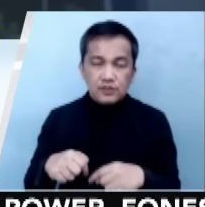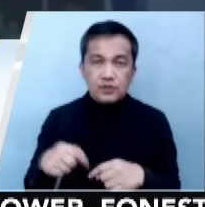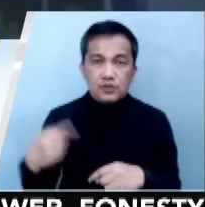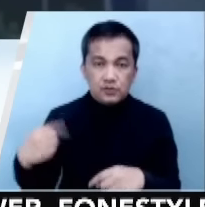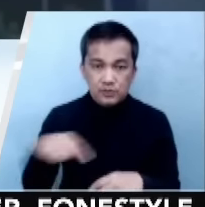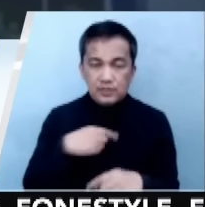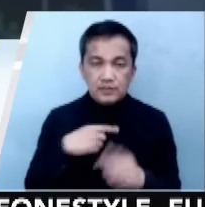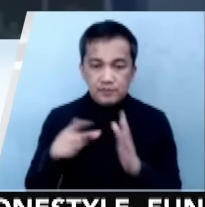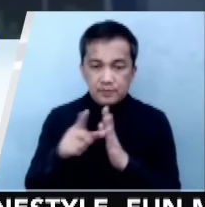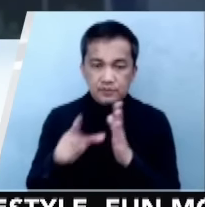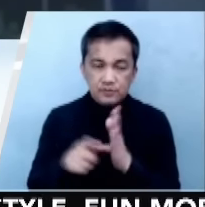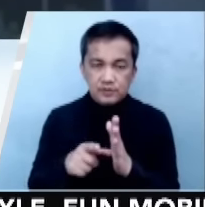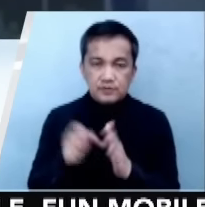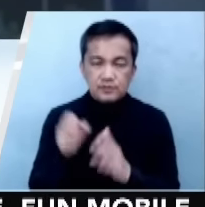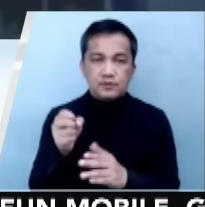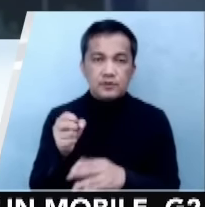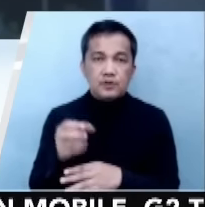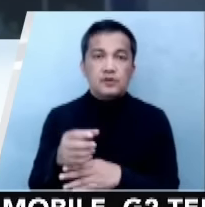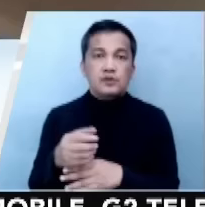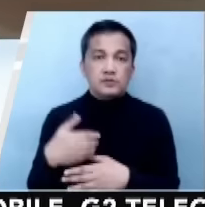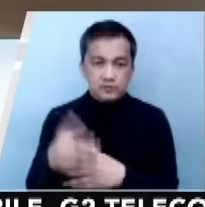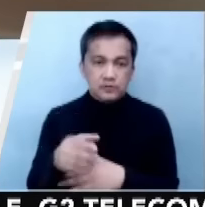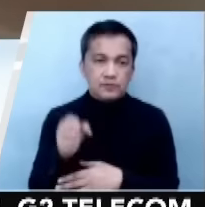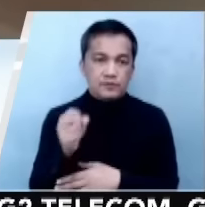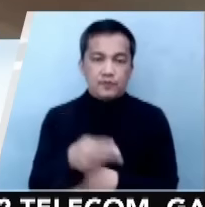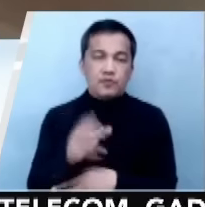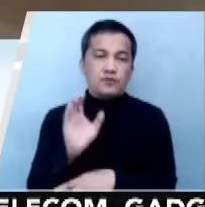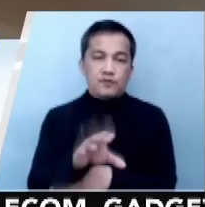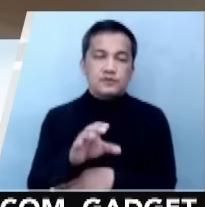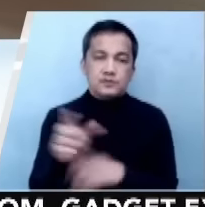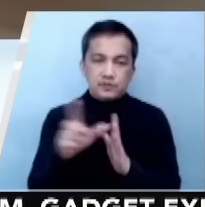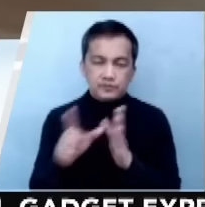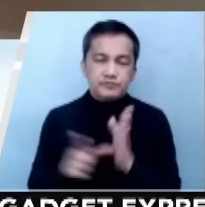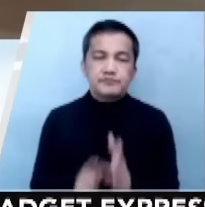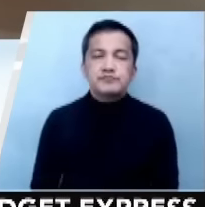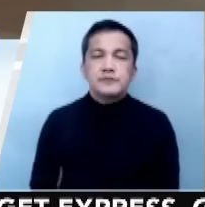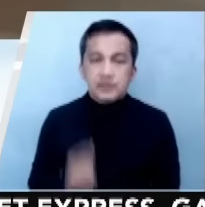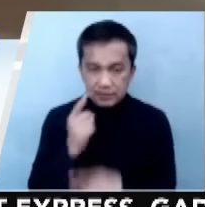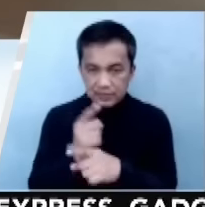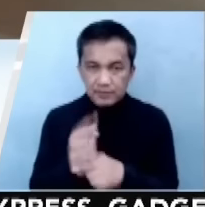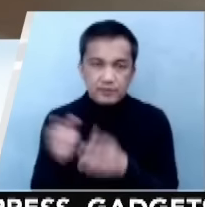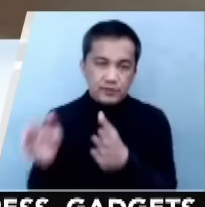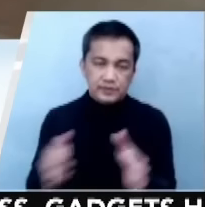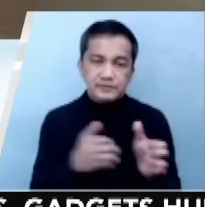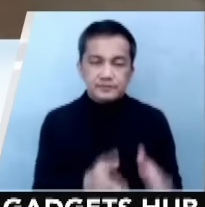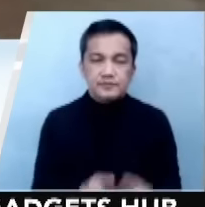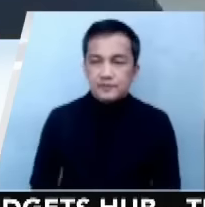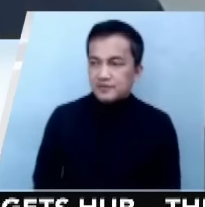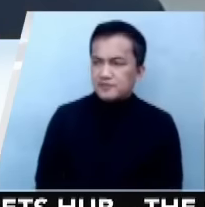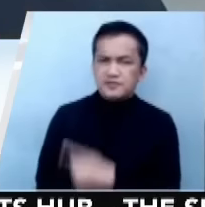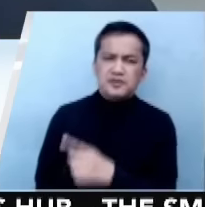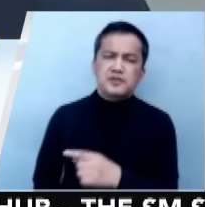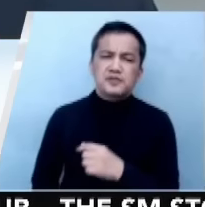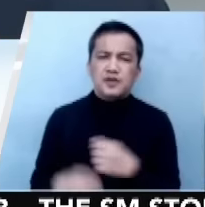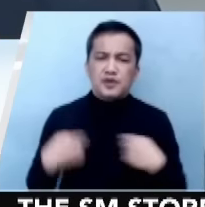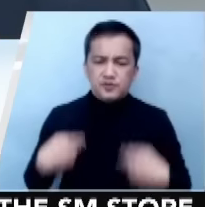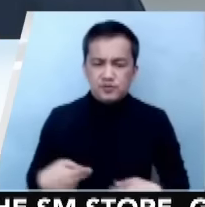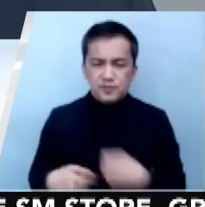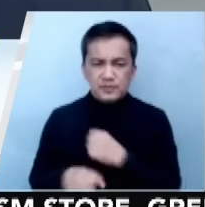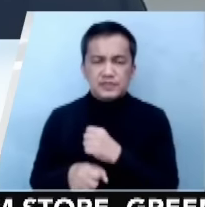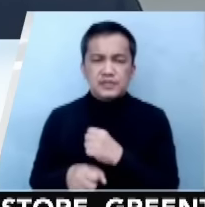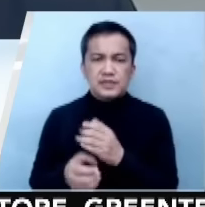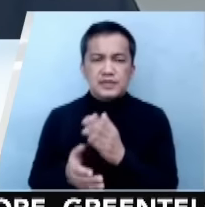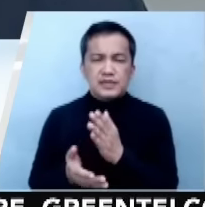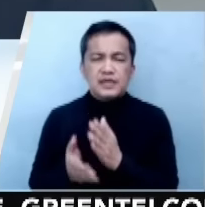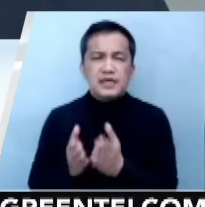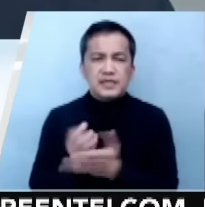we enforce the law in a proper order. Ang pahayag na ito, welcome daw sa mga human rights advocate. Pero si Attorney Shell Jokno, na isa